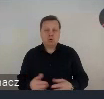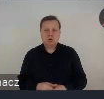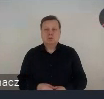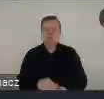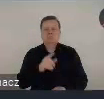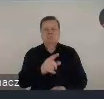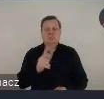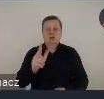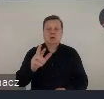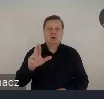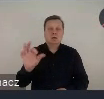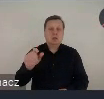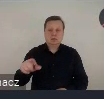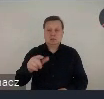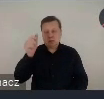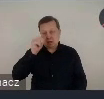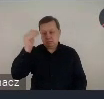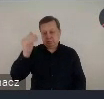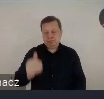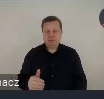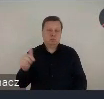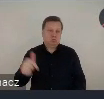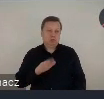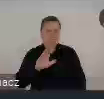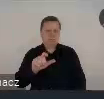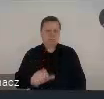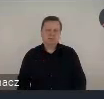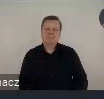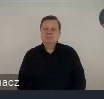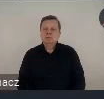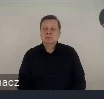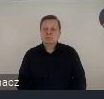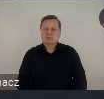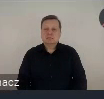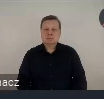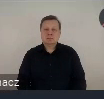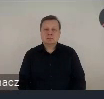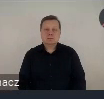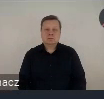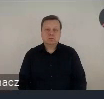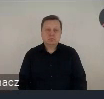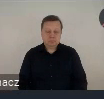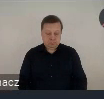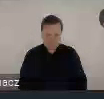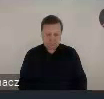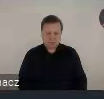Krajowym Rejestrze Sądowym. I właśnie zaraz ten